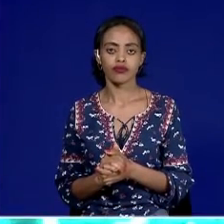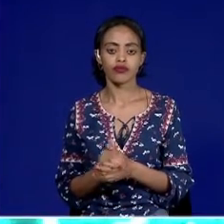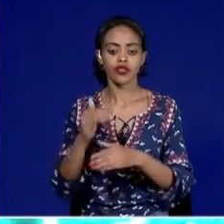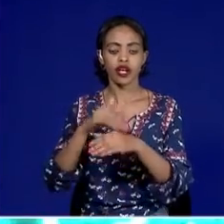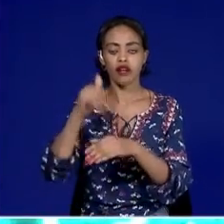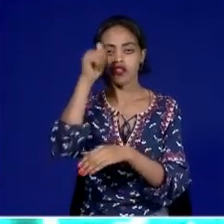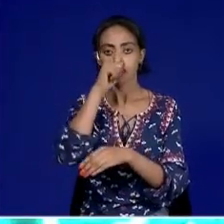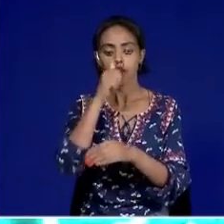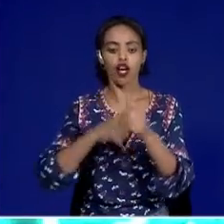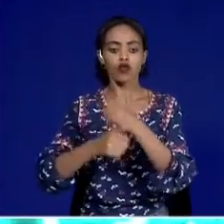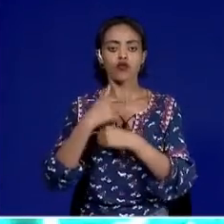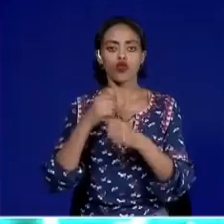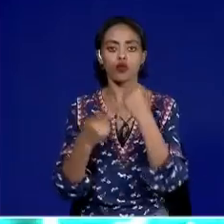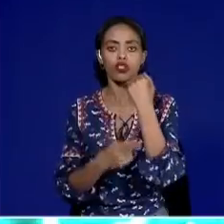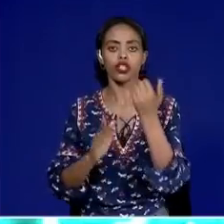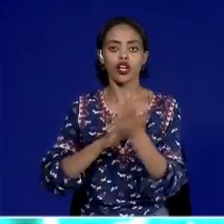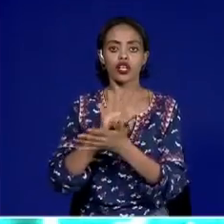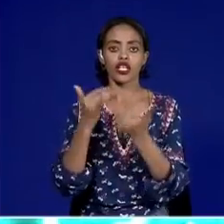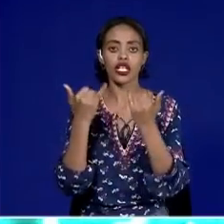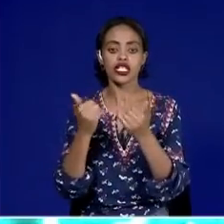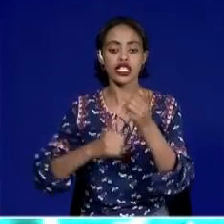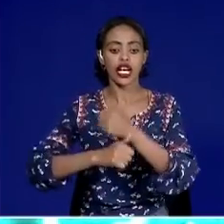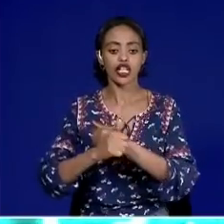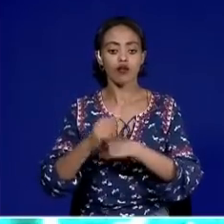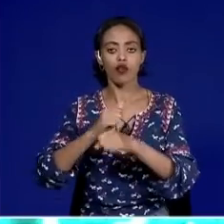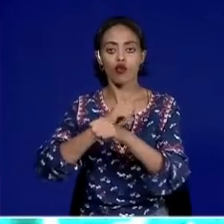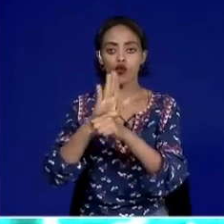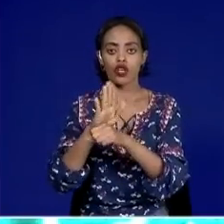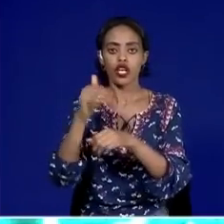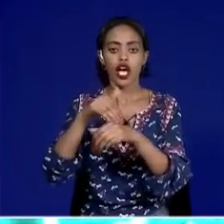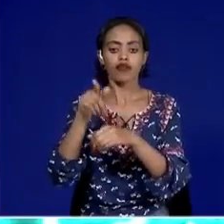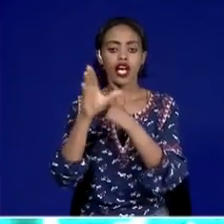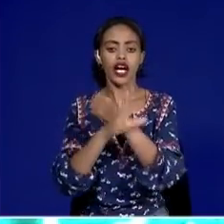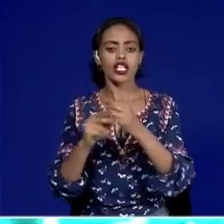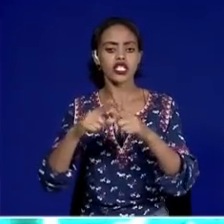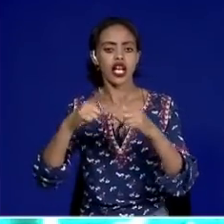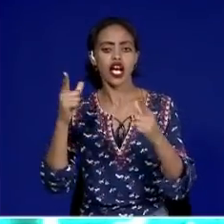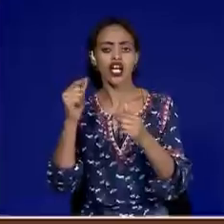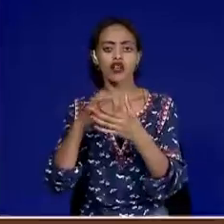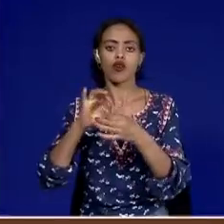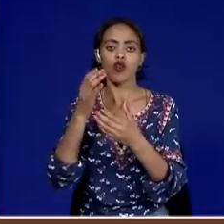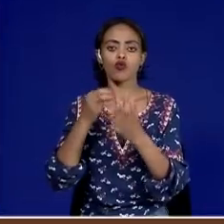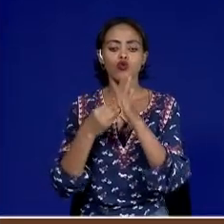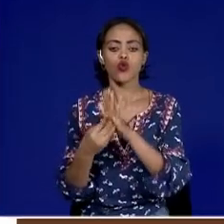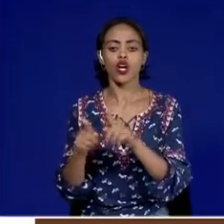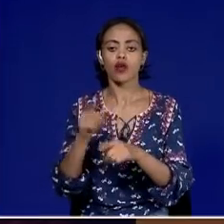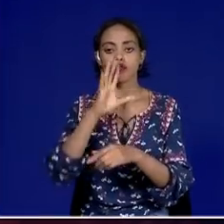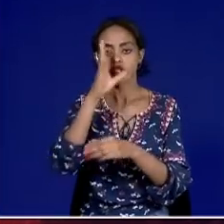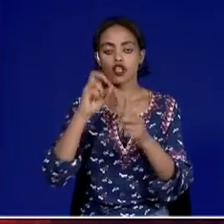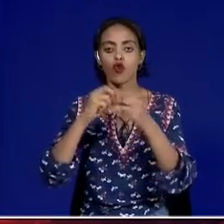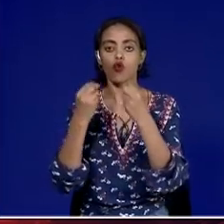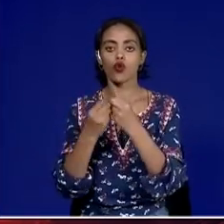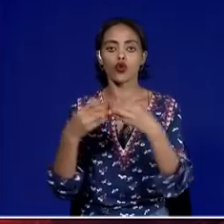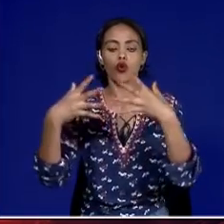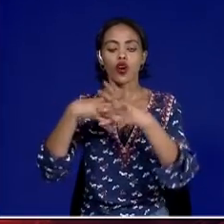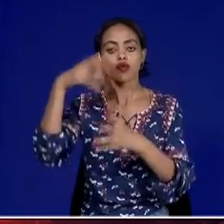ኣብ ኢትዮጵያ ኣጋጢሙ ዘሎ ፖለቲካዊ ቁልውላው ሕዚ ዘጋጠመ ለበዳ ቫይረስ ኮሮናና ኣብቲ ሃገር ዝለዓለ ማሕበረ ቁጠባዊ ፅልዋ ከም ዝፈጠረ ውድብ ሕቡራት መንግስትታት